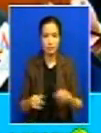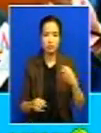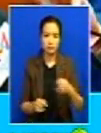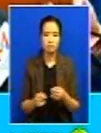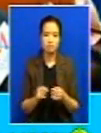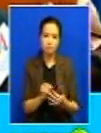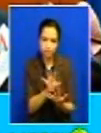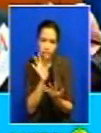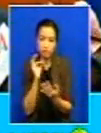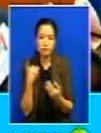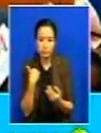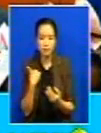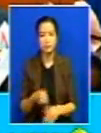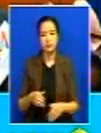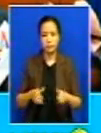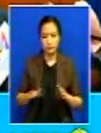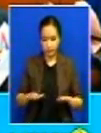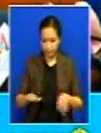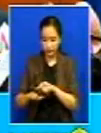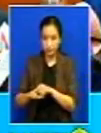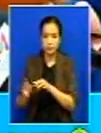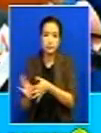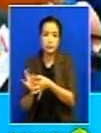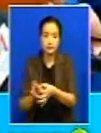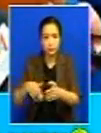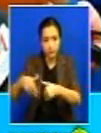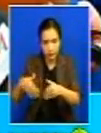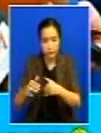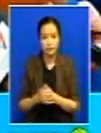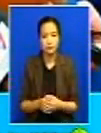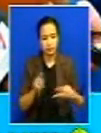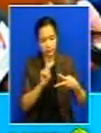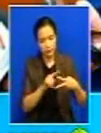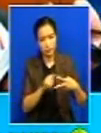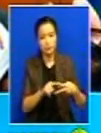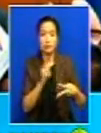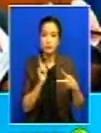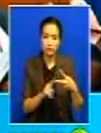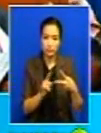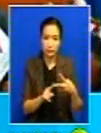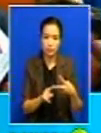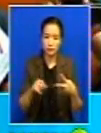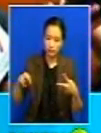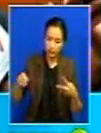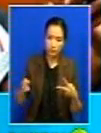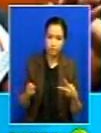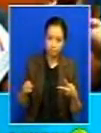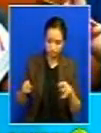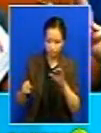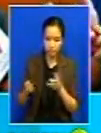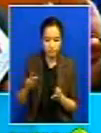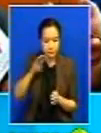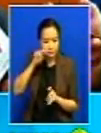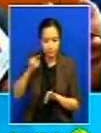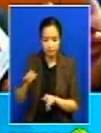รูปแบบของทางที่จะเชื่อมเข้าไปในชุมชนเป็นแบบที่1แบบที่2ก็คือไม่เชื่อมเข้าไปในชุมชนอาจจะต้องมาอยู่บนน้ำนะคะเพื่อให้เกิดความเชื่อมต่อจากพื้น